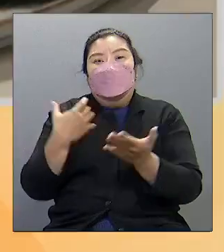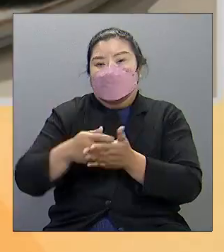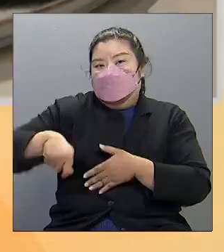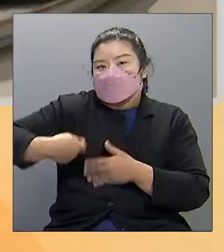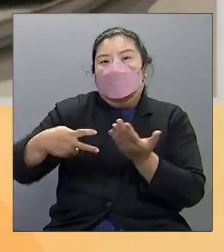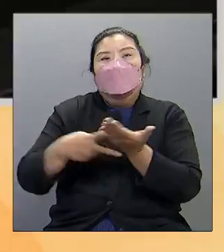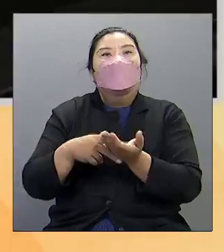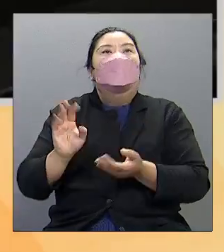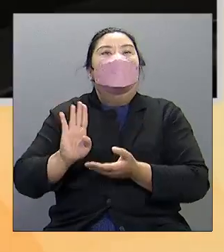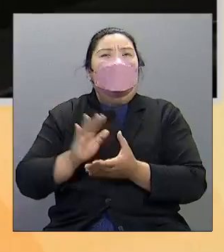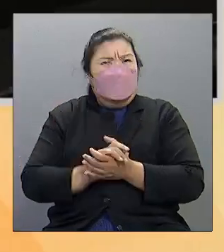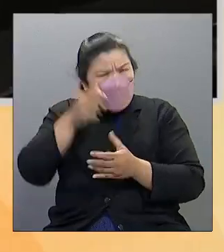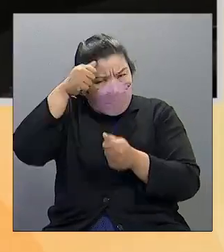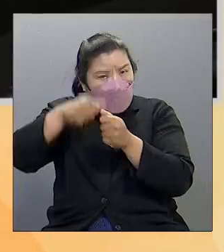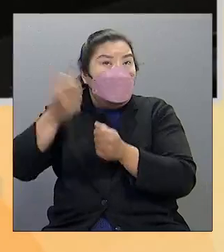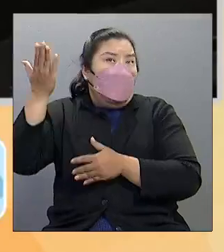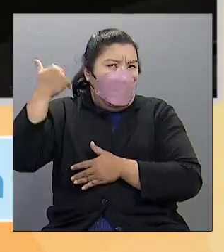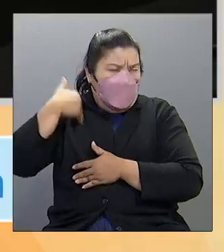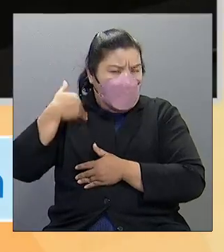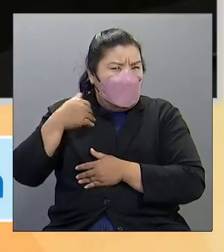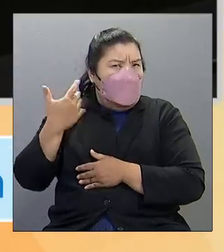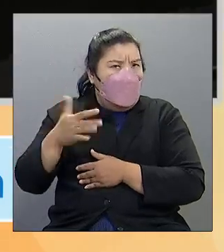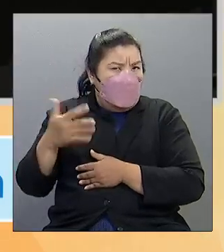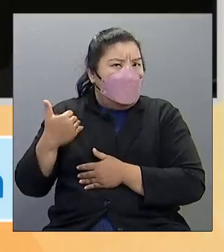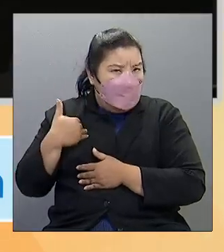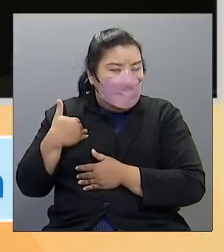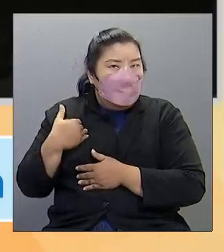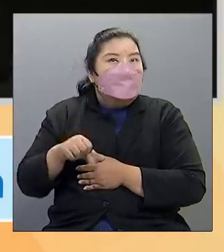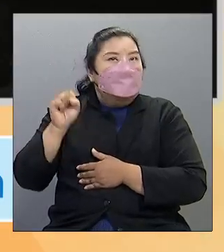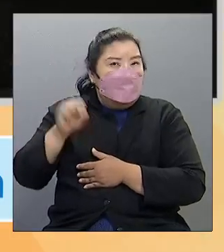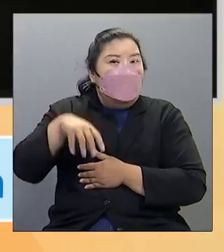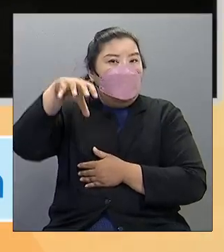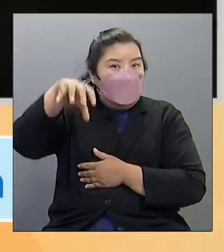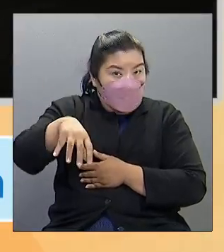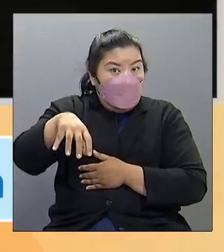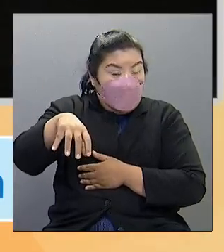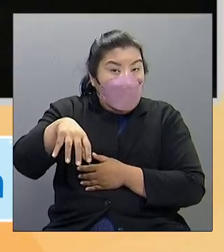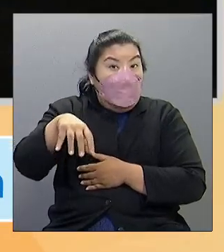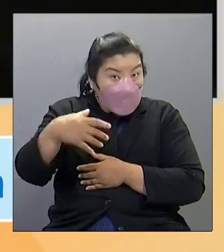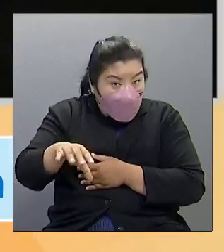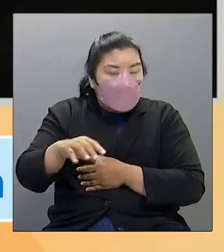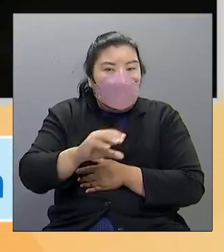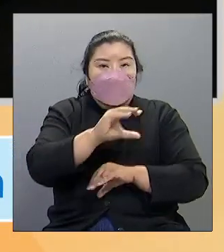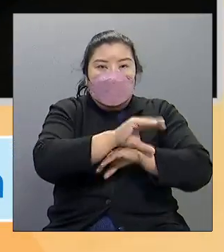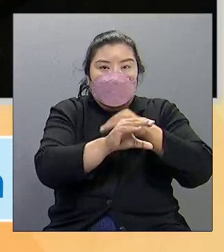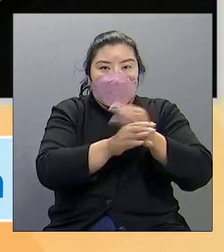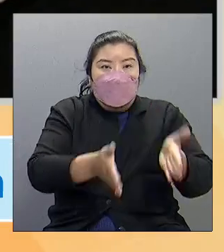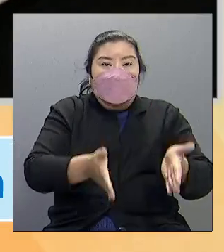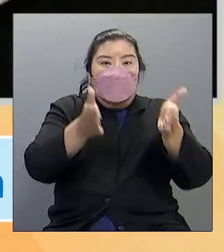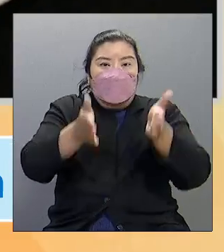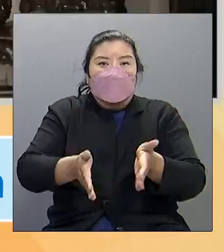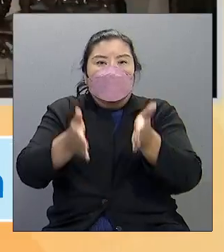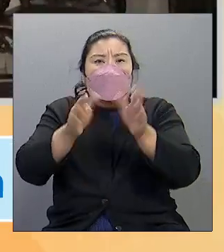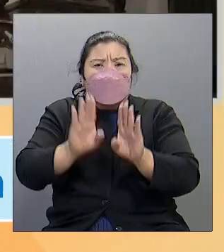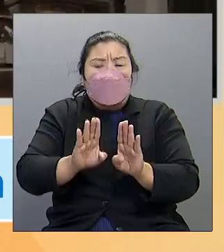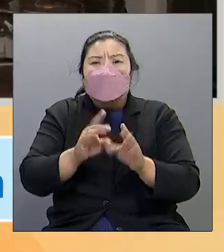วทำไมพอเคยไปนะถ้าจะไม่ผรสกวจะอยู่ใตัวเมองตเกใช่ไทมตึกชิโนโรตุกิศเยอะตรนนถ่ายรูปยไก็สวยม